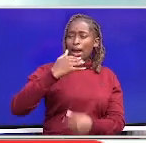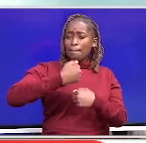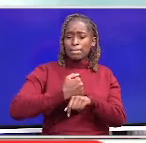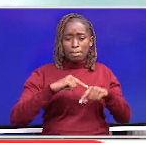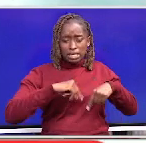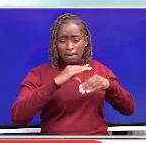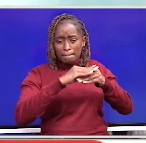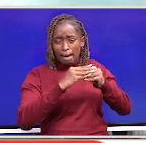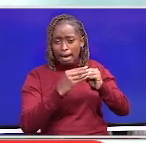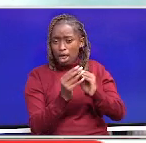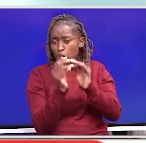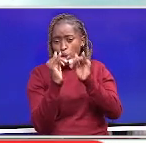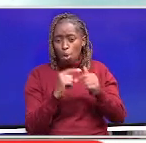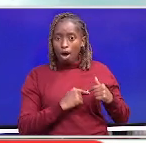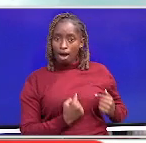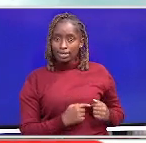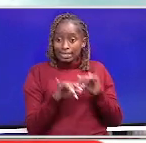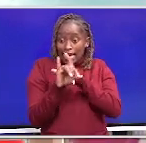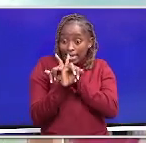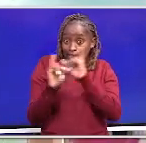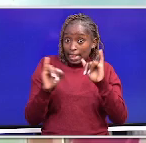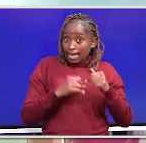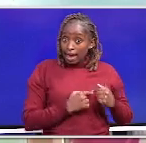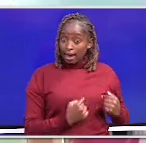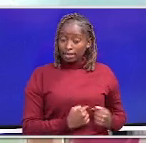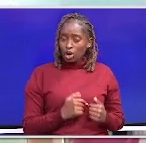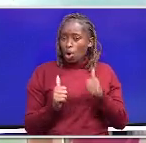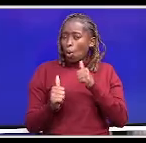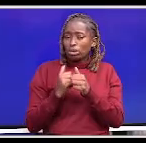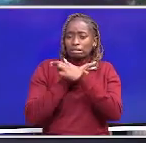mpya, niumbie moyo safi, niumbie moyo